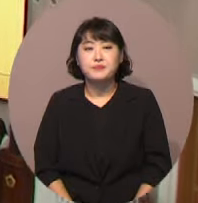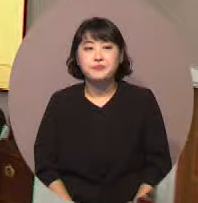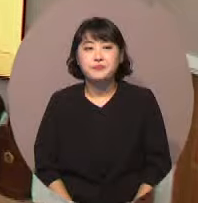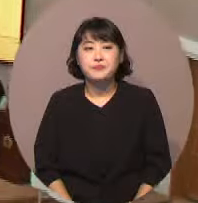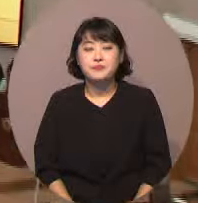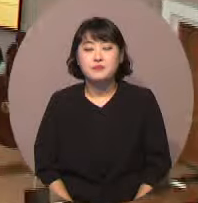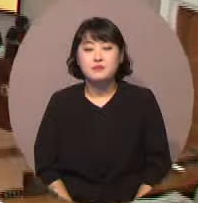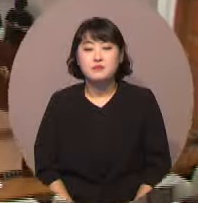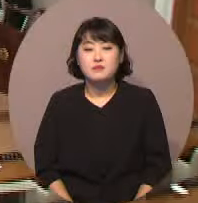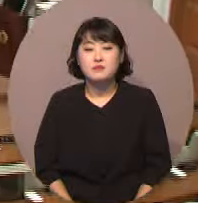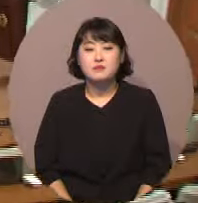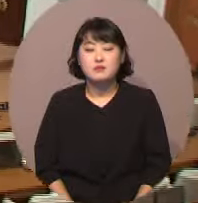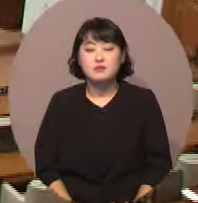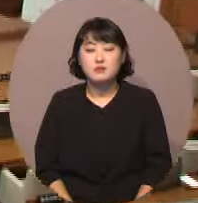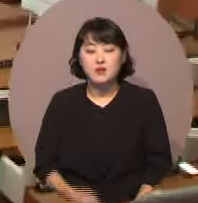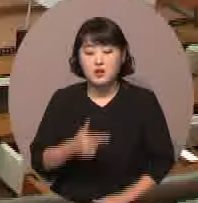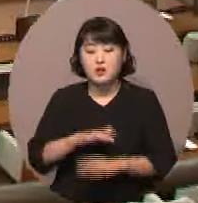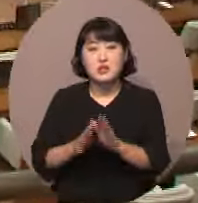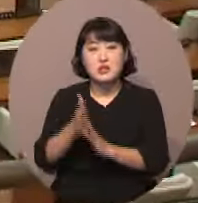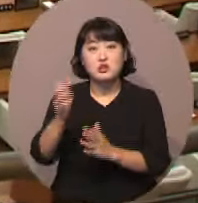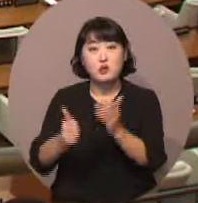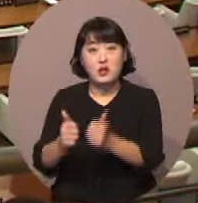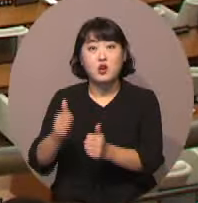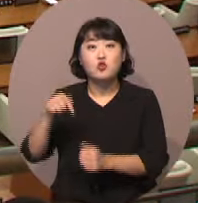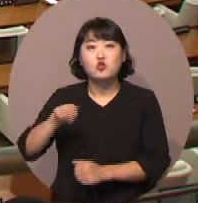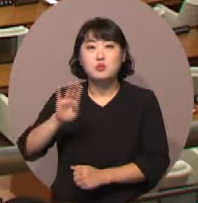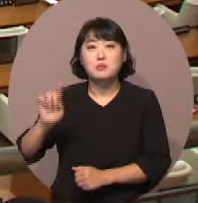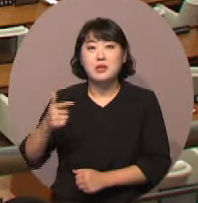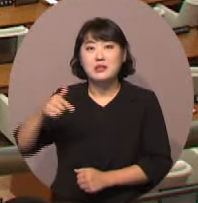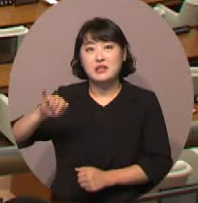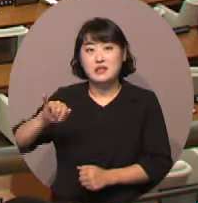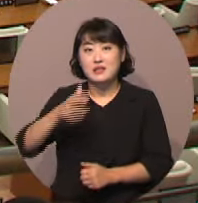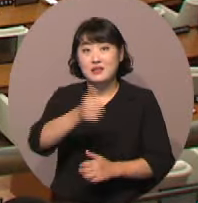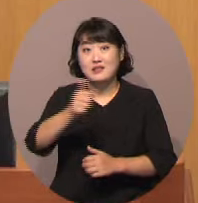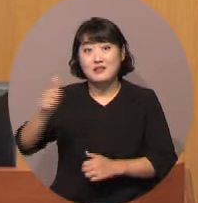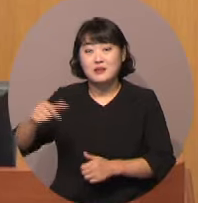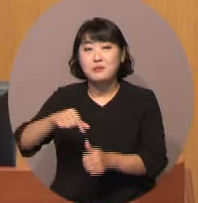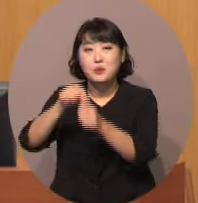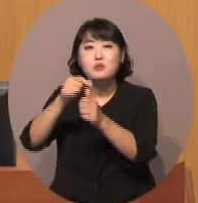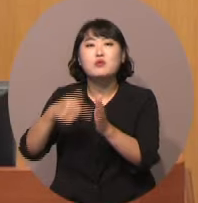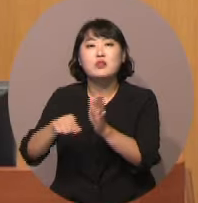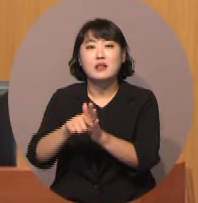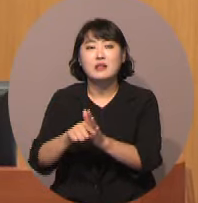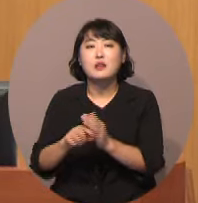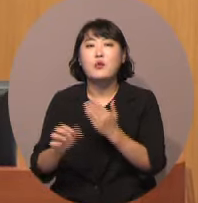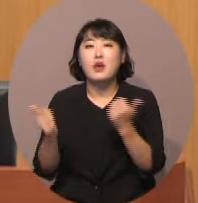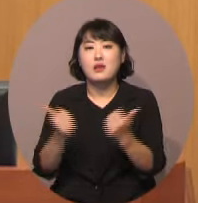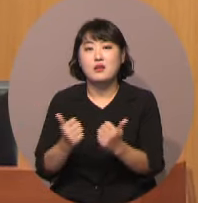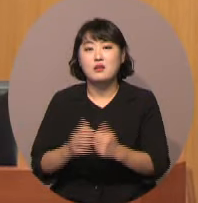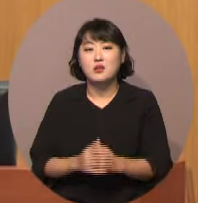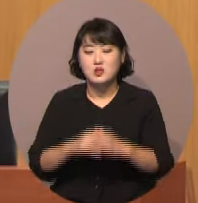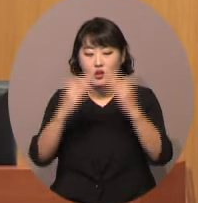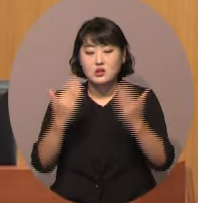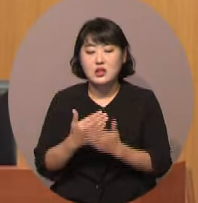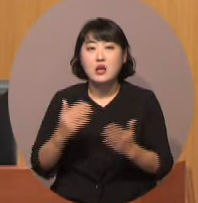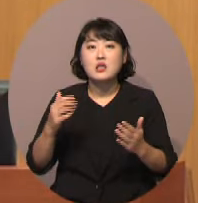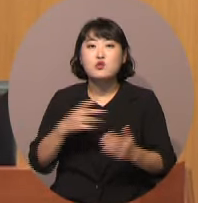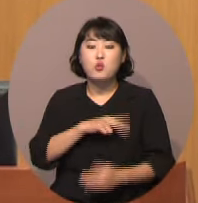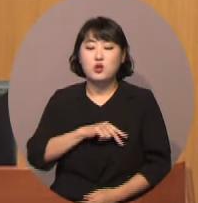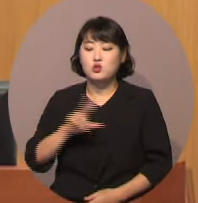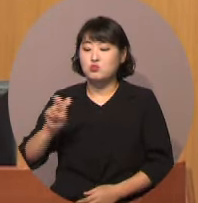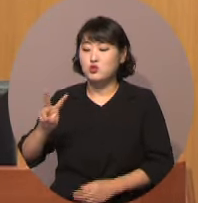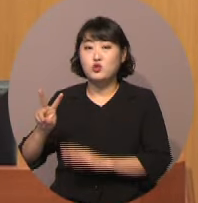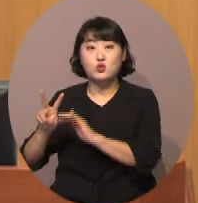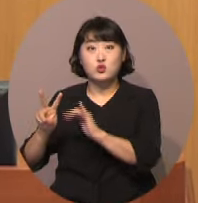기자입니다 후반기 대전시 의회를 이끌 의장단선거 를 위해 열린 임시회 전체 의원 22명 가운데